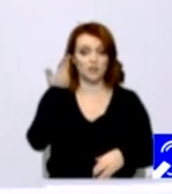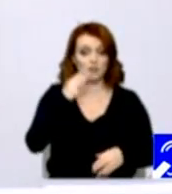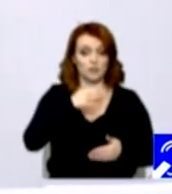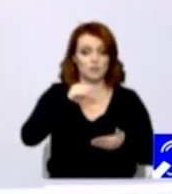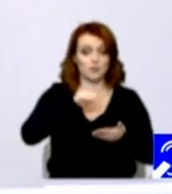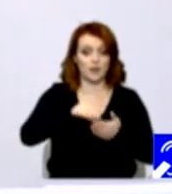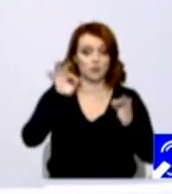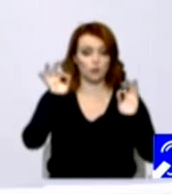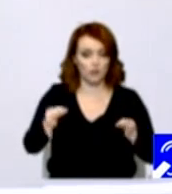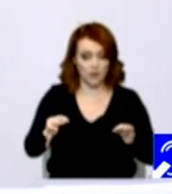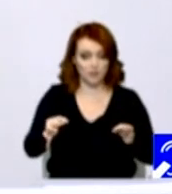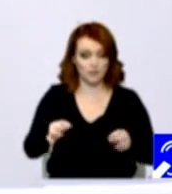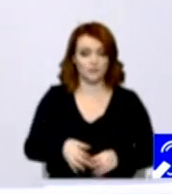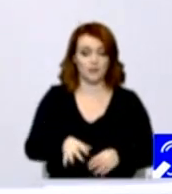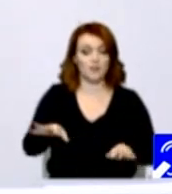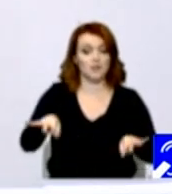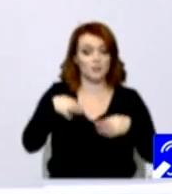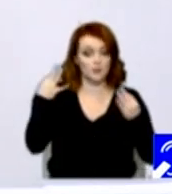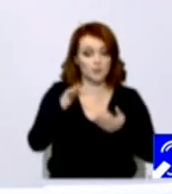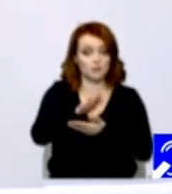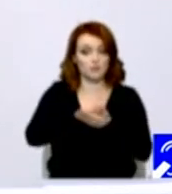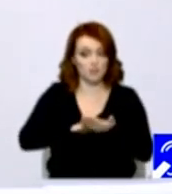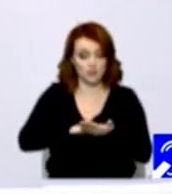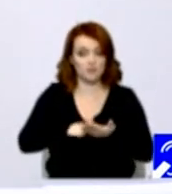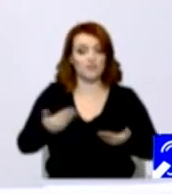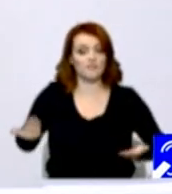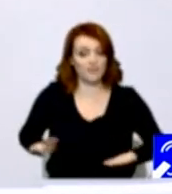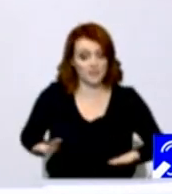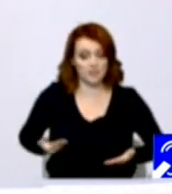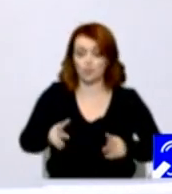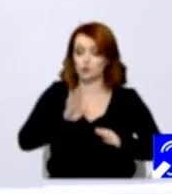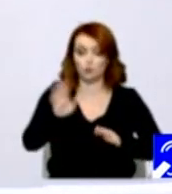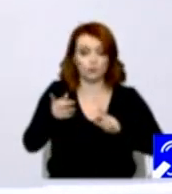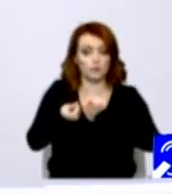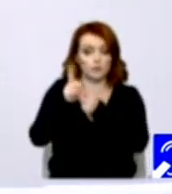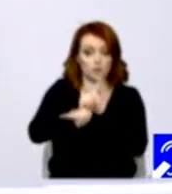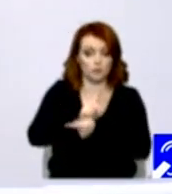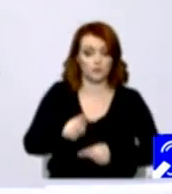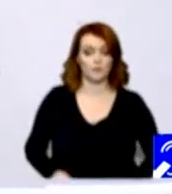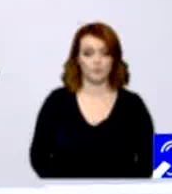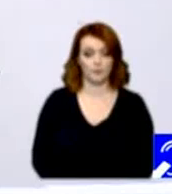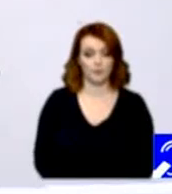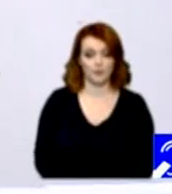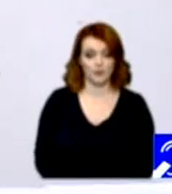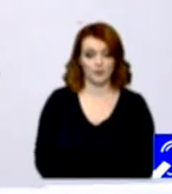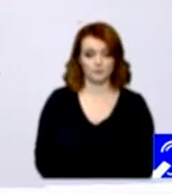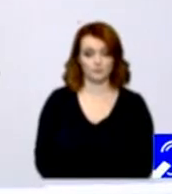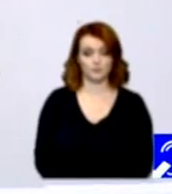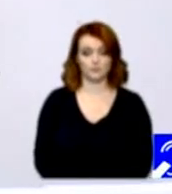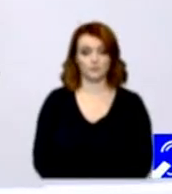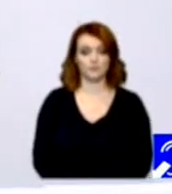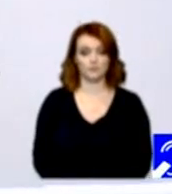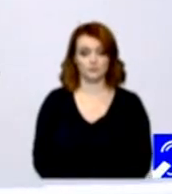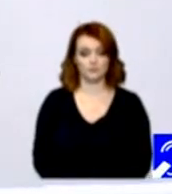consistently Louis to go along with our lifes nu Bio păzit preventiv